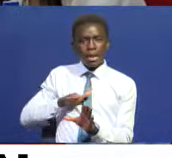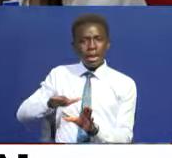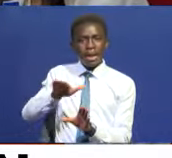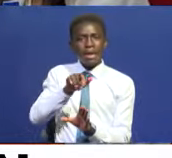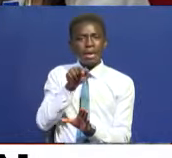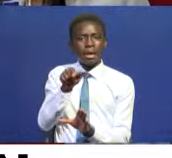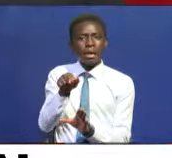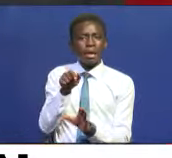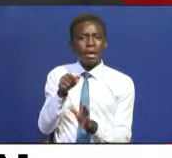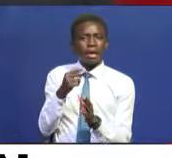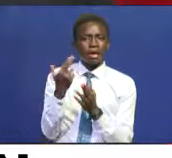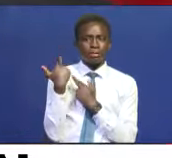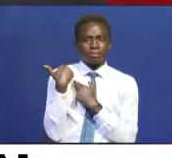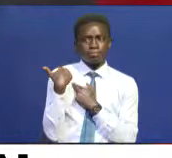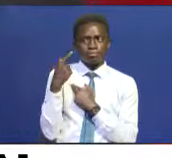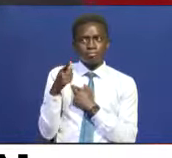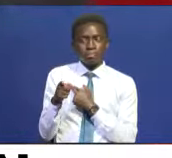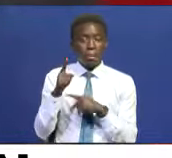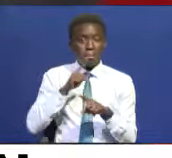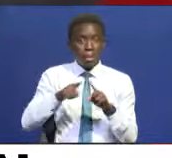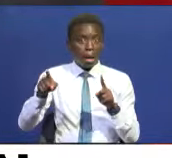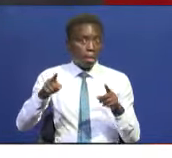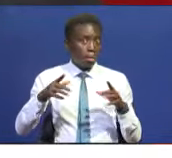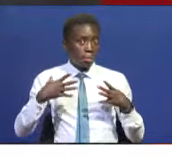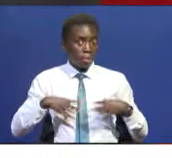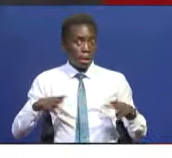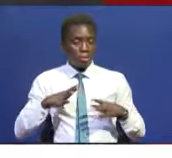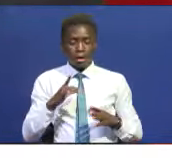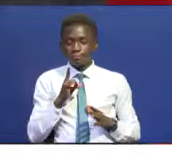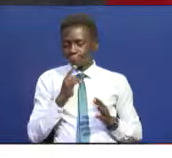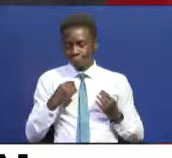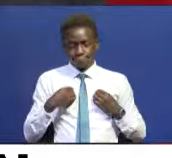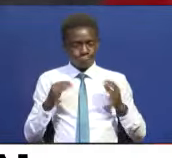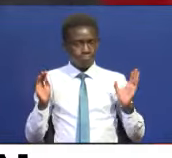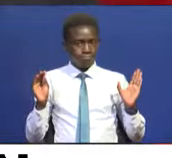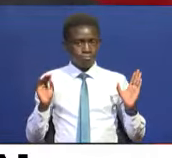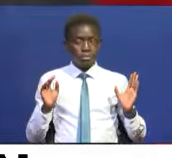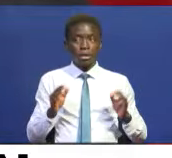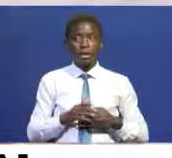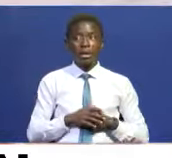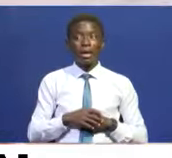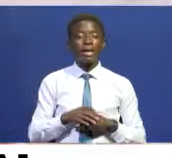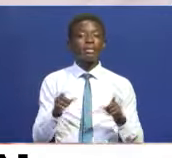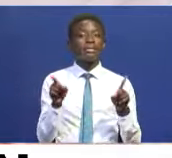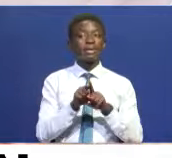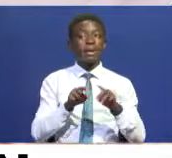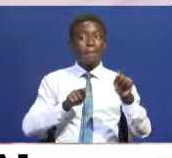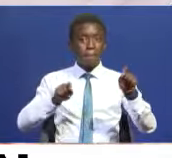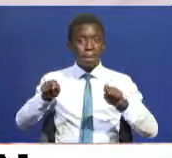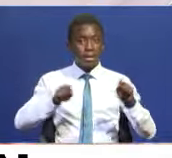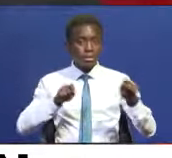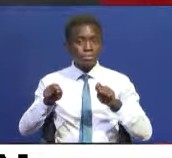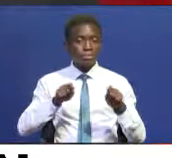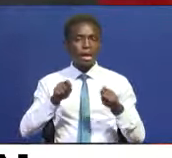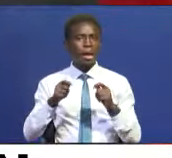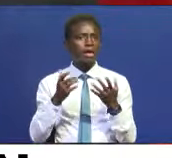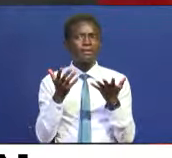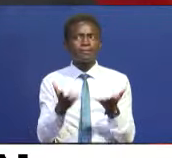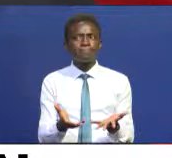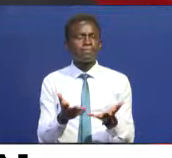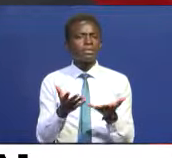walikanusha kauli hiyo. And management have been denied access to the hospital despite numerous court orders.